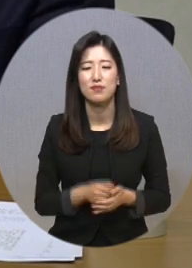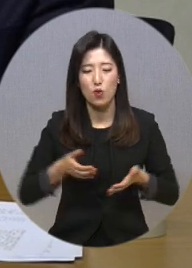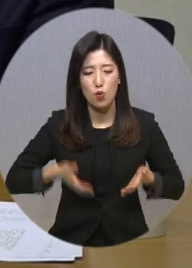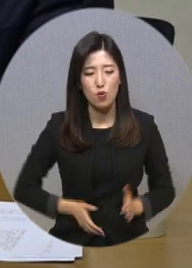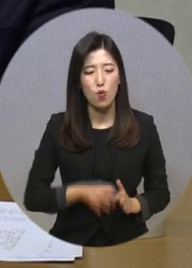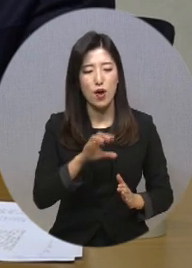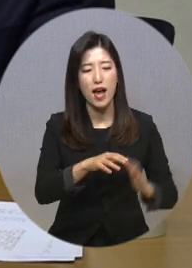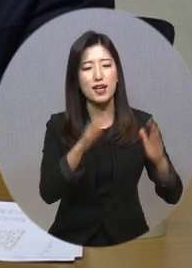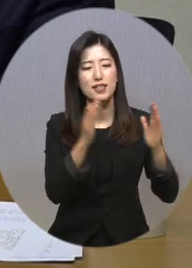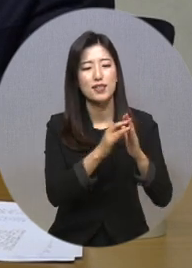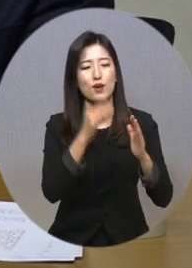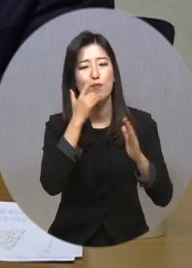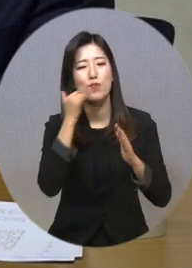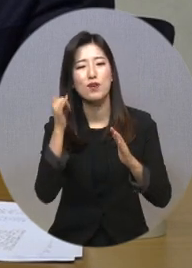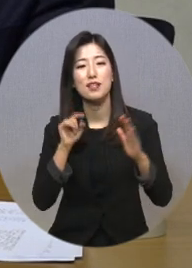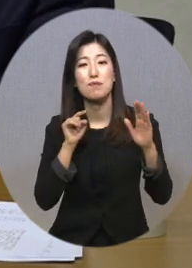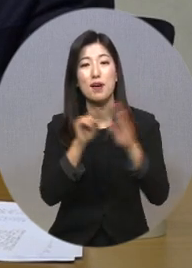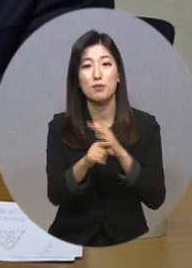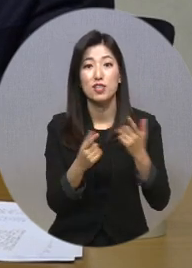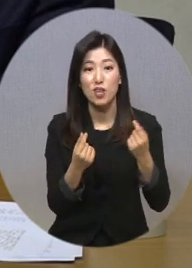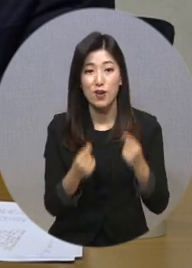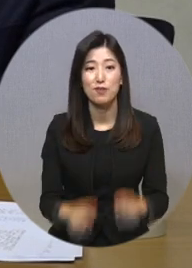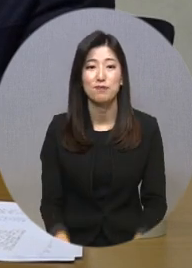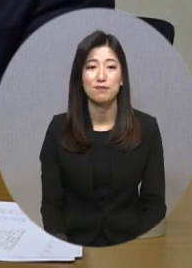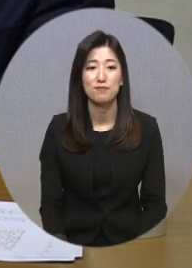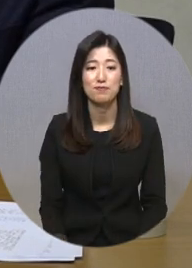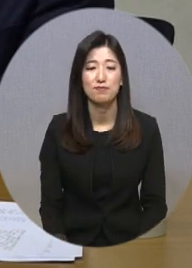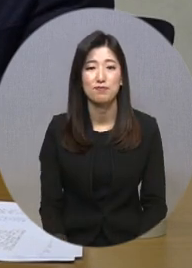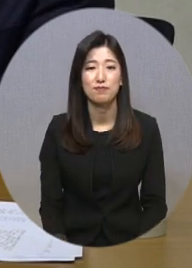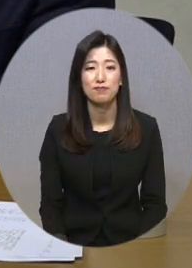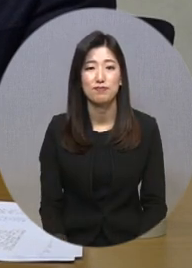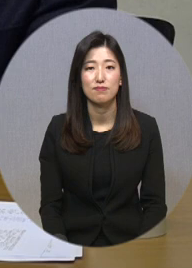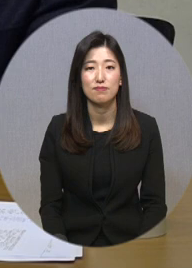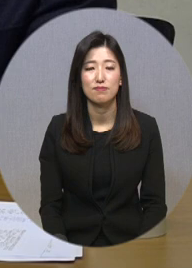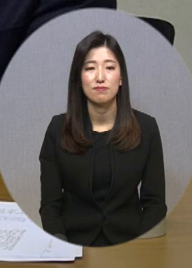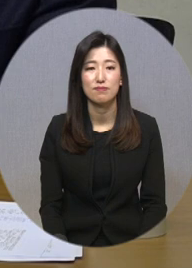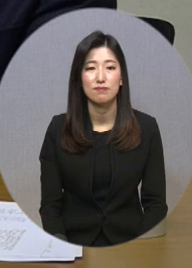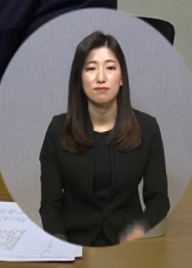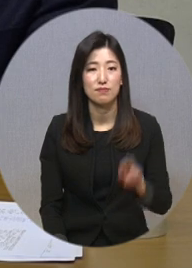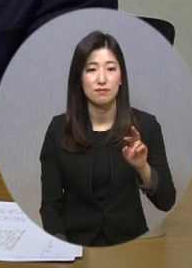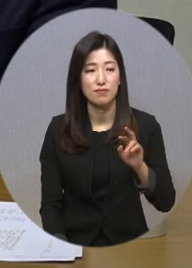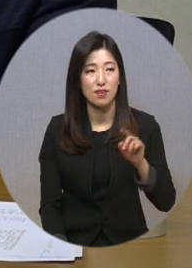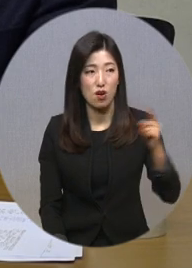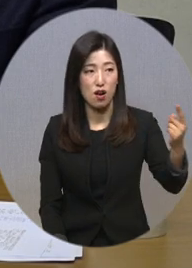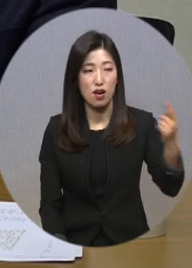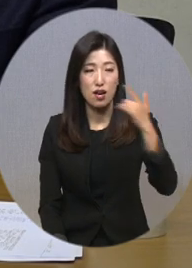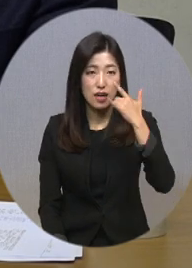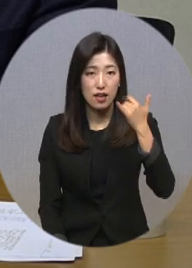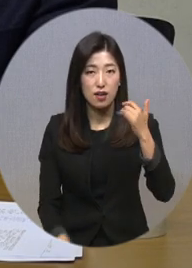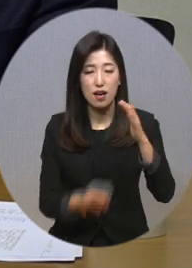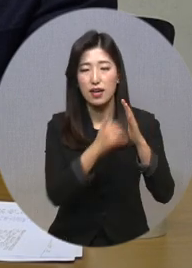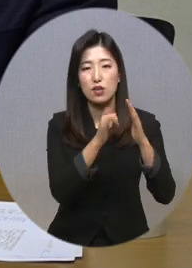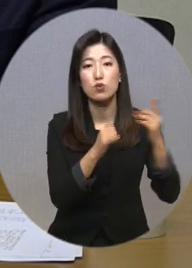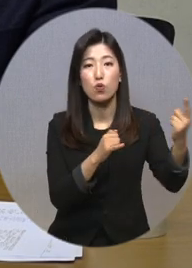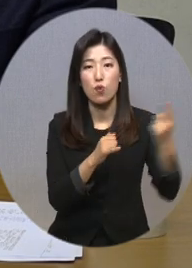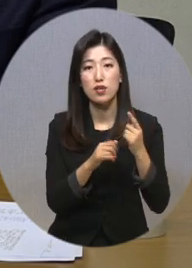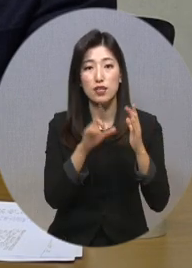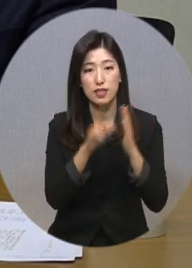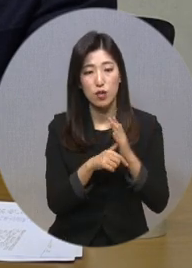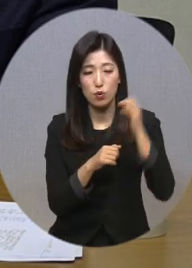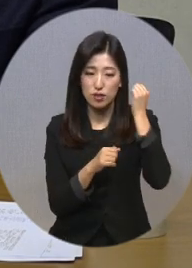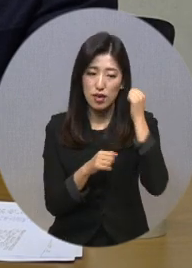고향집, 부모님 집을 방문하는 것처럼 세컨하우스 개념의 새로운 실버타운 사업을 계획하고